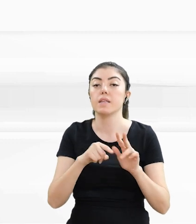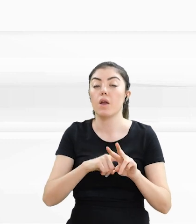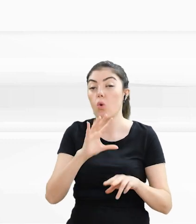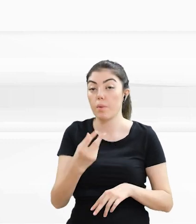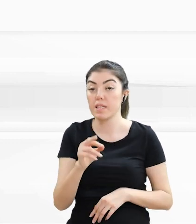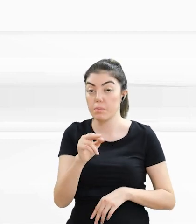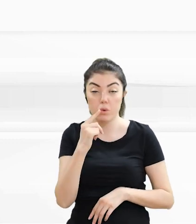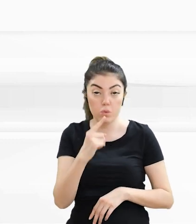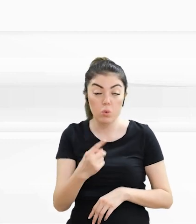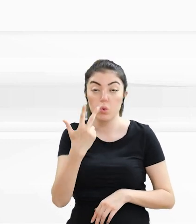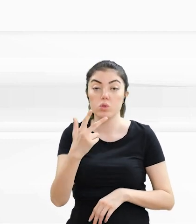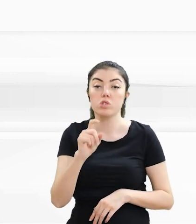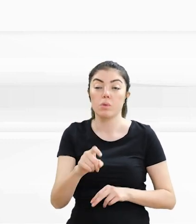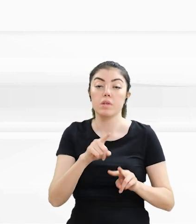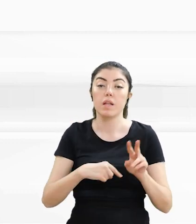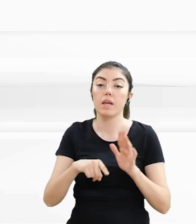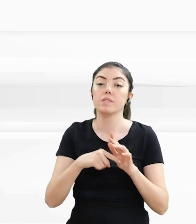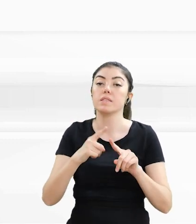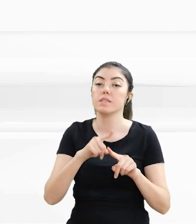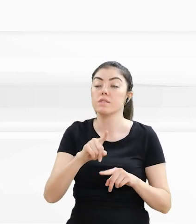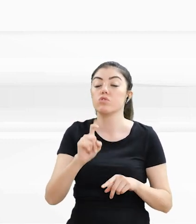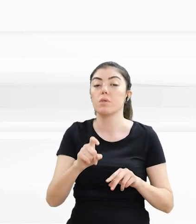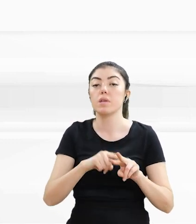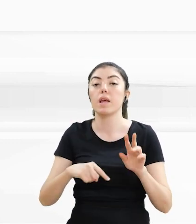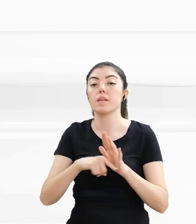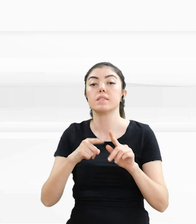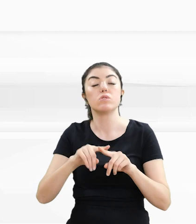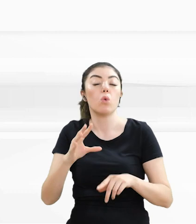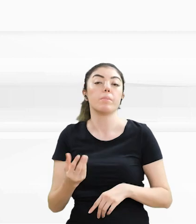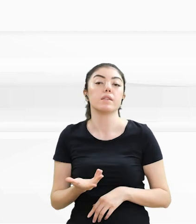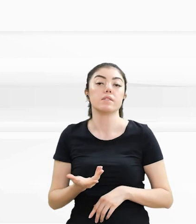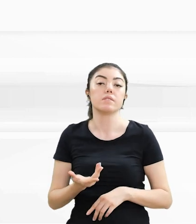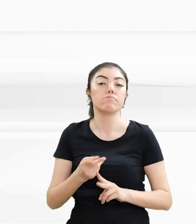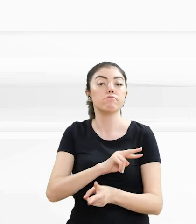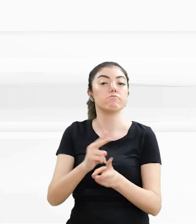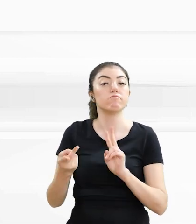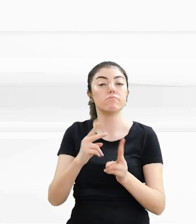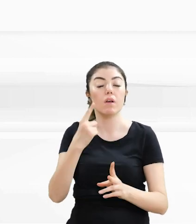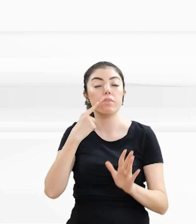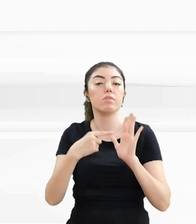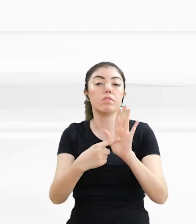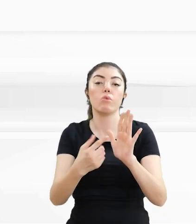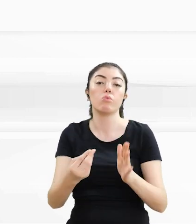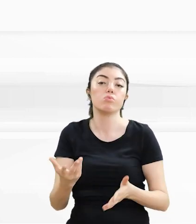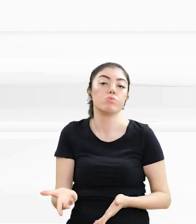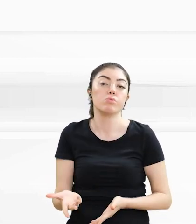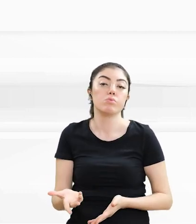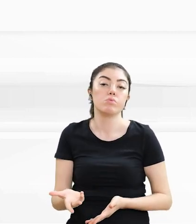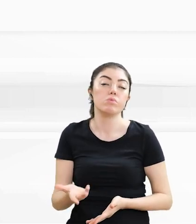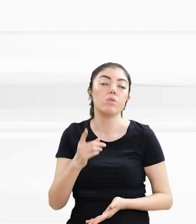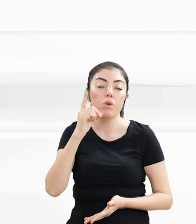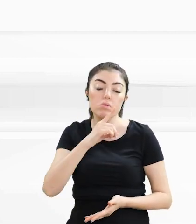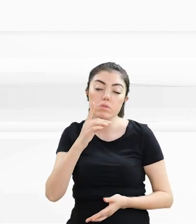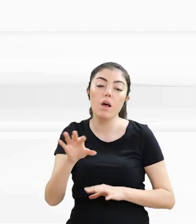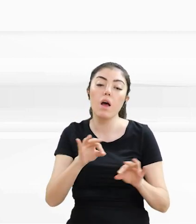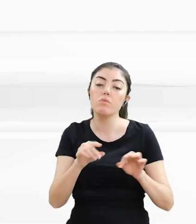eksiği olabileceği gibi üç çarpı ye eksik çarpıyı eksik sola bir bakın Buradan da ispatlamış oldum diye eksiksiz bir çarpan